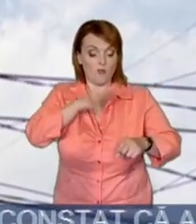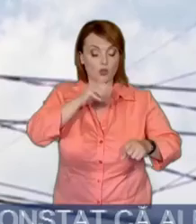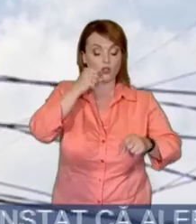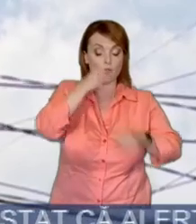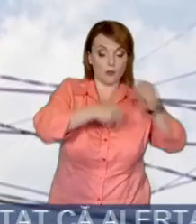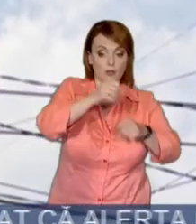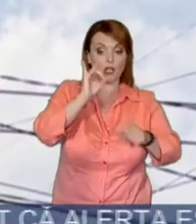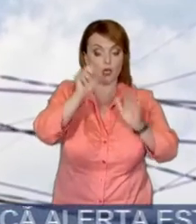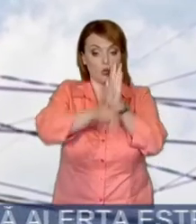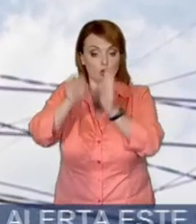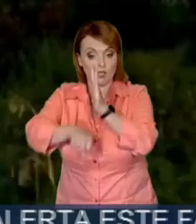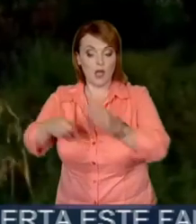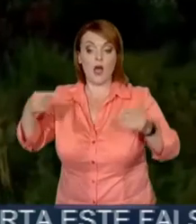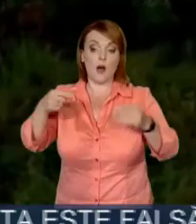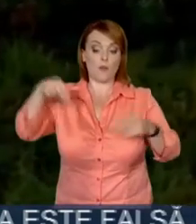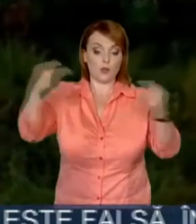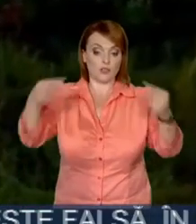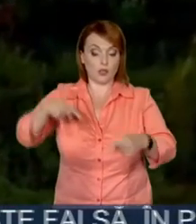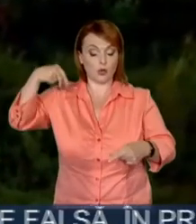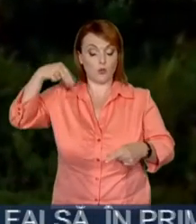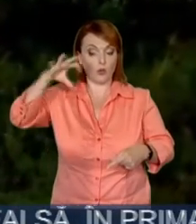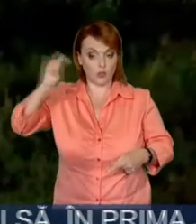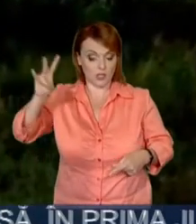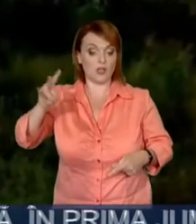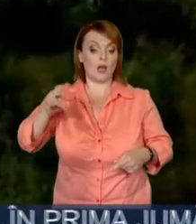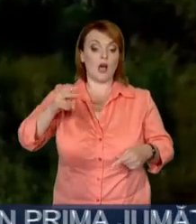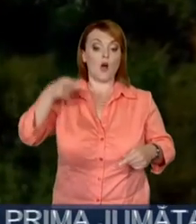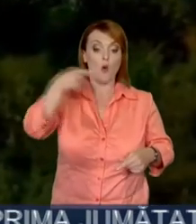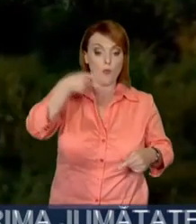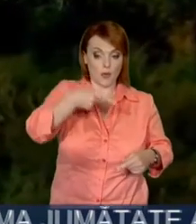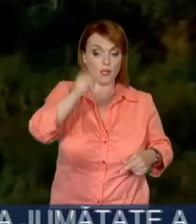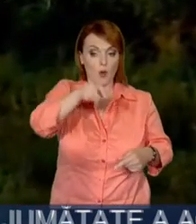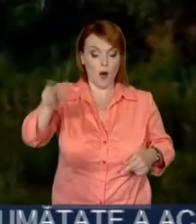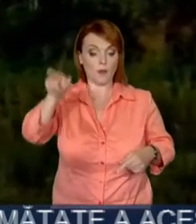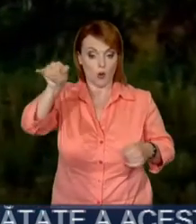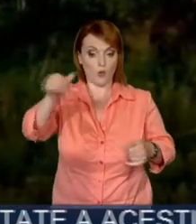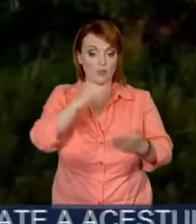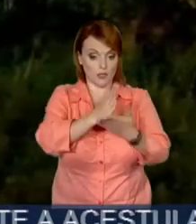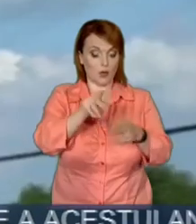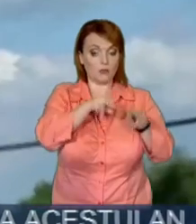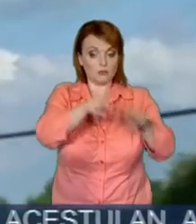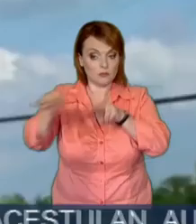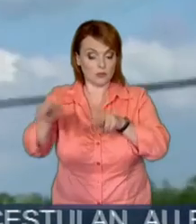uciși. Potrivit lui Cotin, aproximativ 1000 de angajați ucraineni țin instalația în funcțiune. Prin